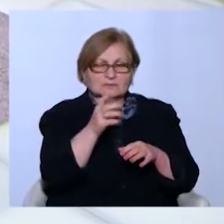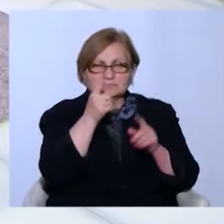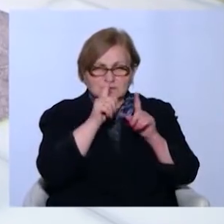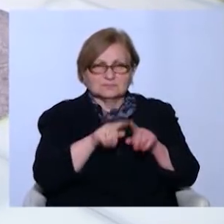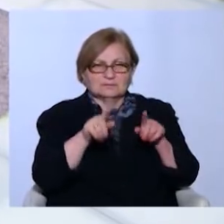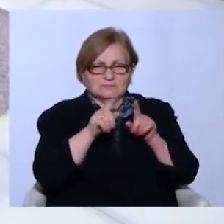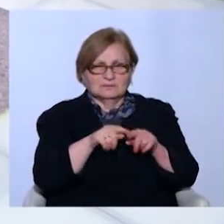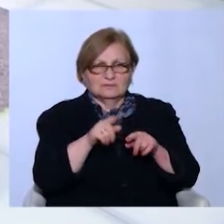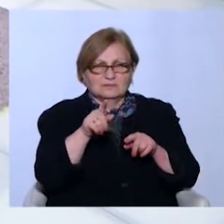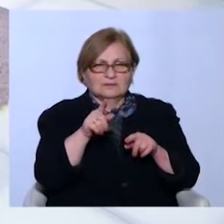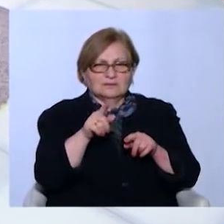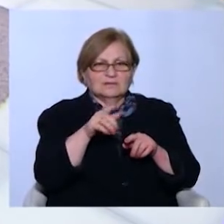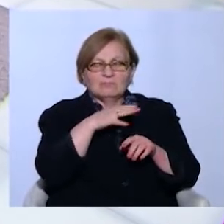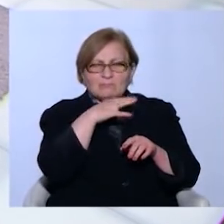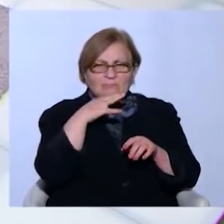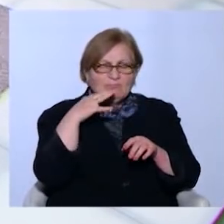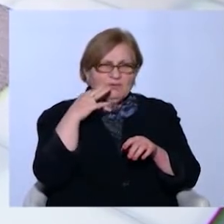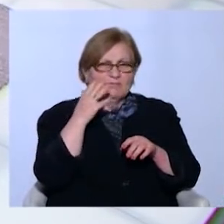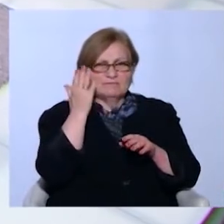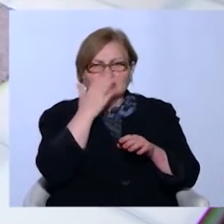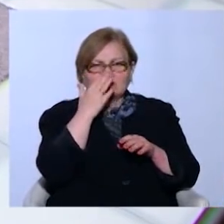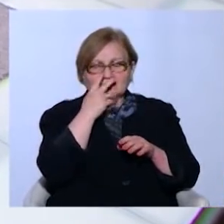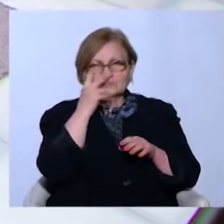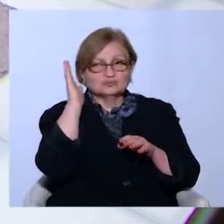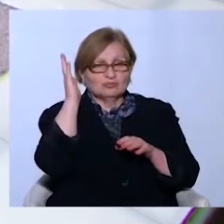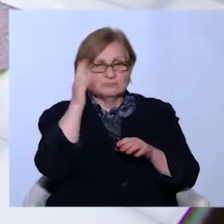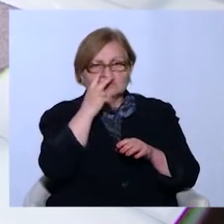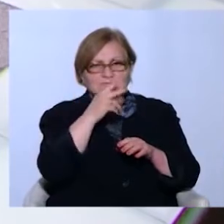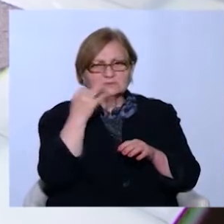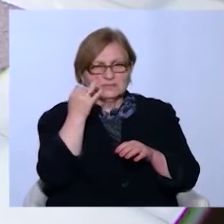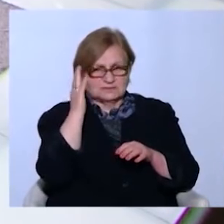ისევ. არ გამოტოვოთ, ბევრი საინტერესო ამოცანა გვექნება შემდეგ